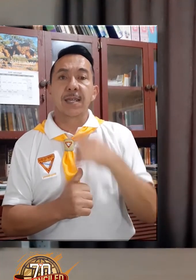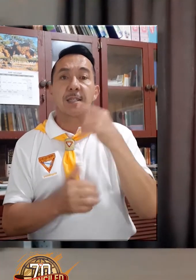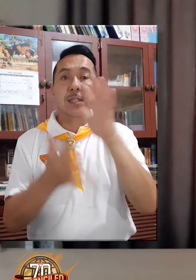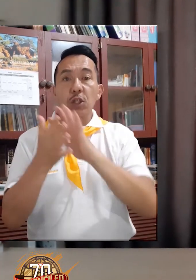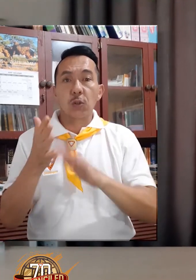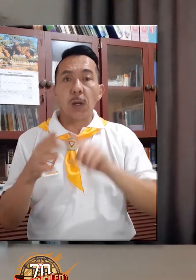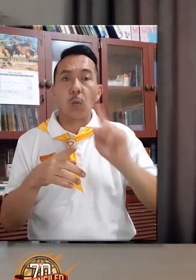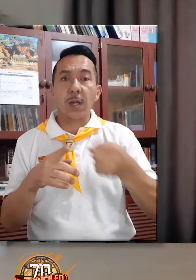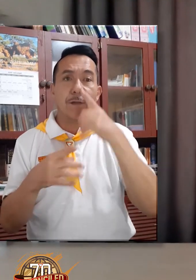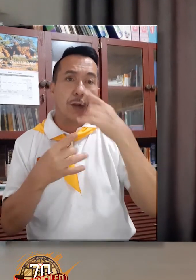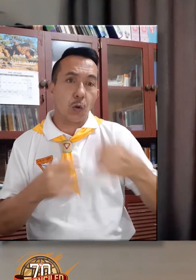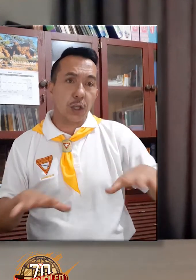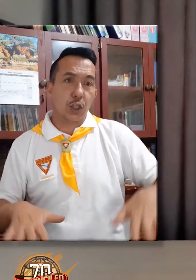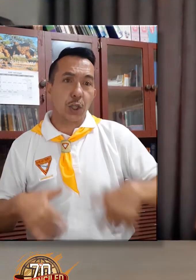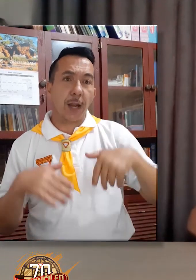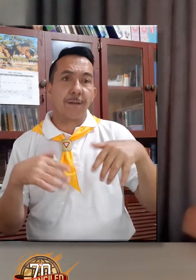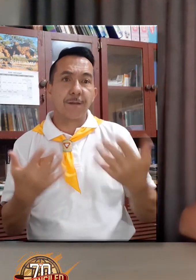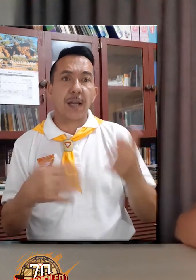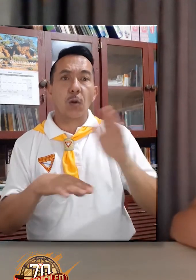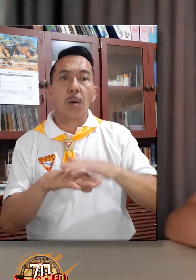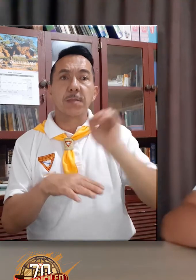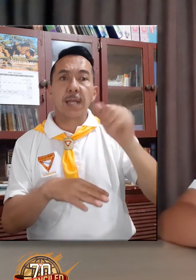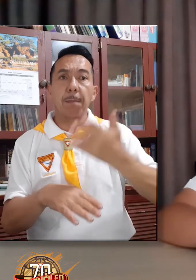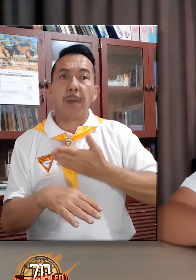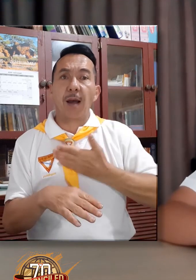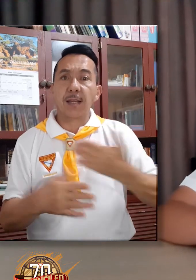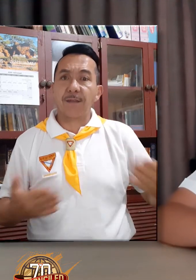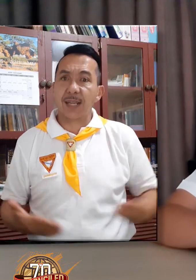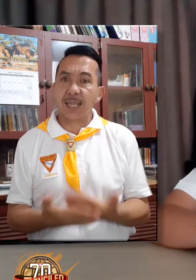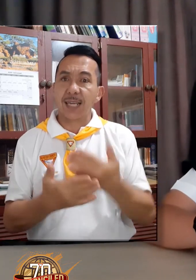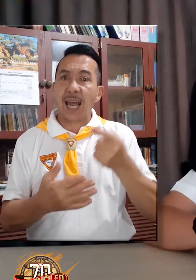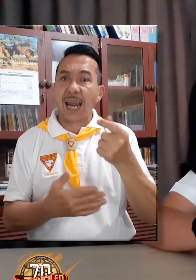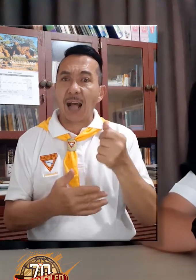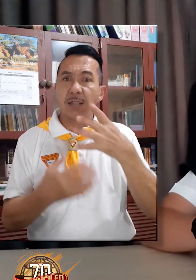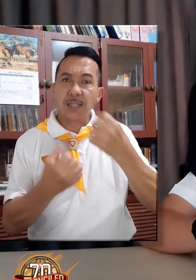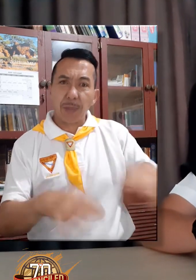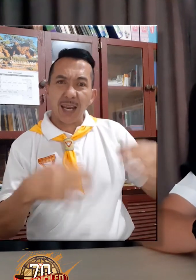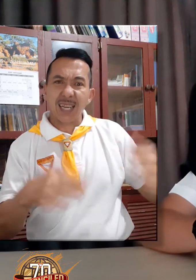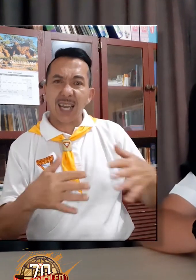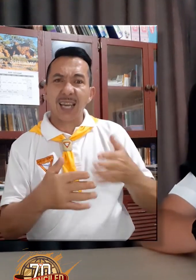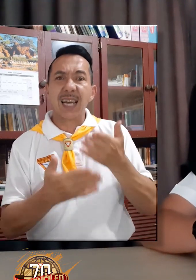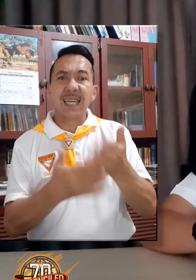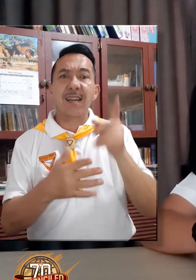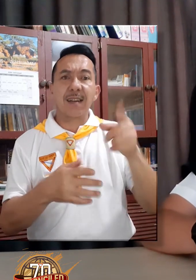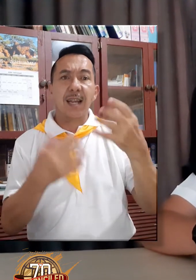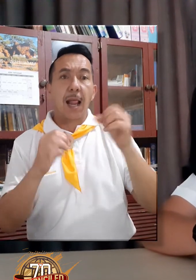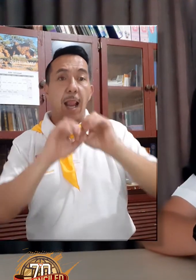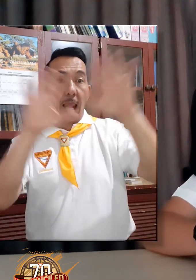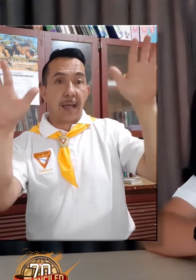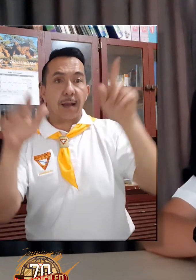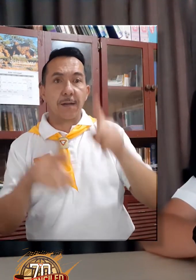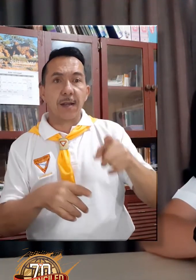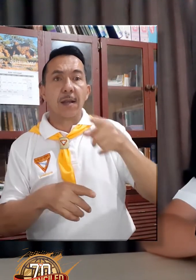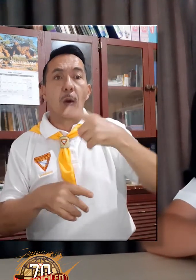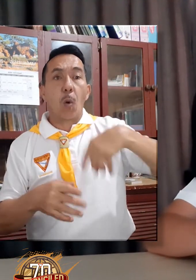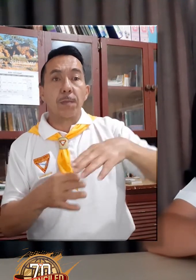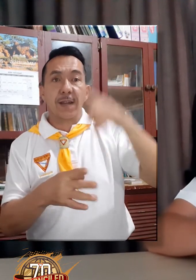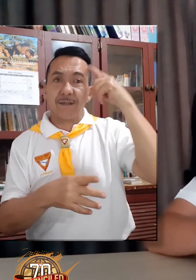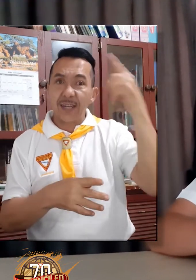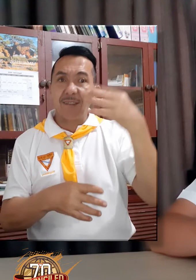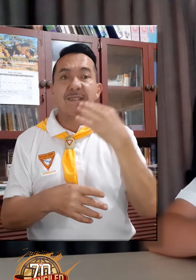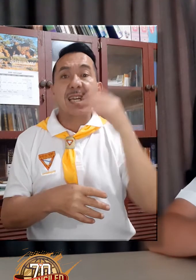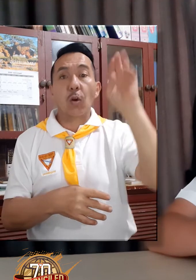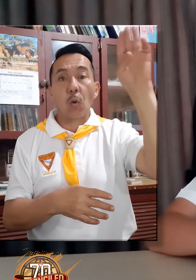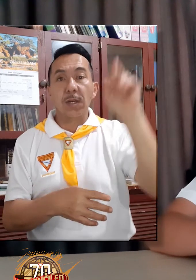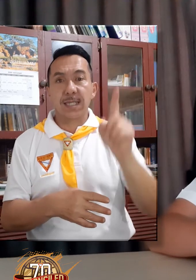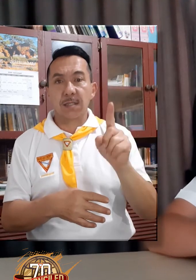Die storie oor die verlore seun, wat al sy pa se verdiende geld spandeer het, gee vir ons lig om te weet